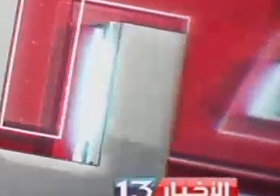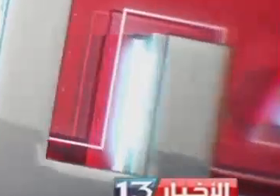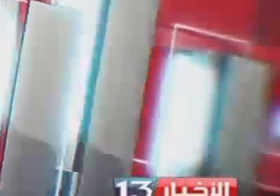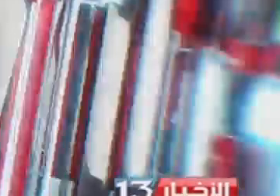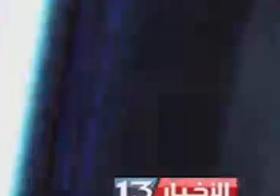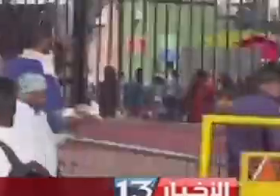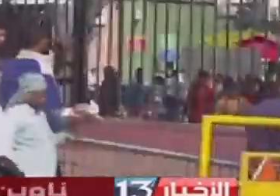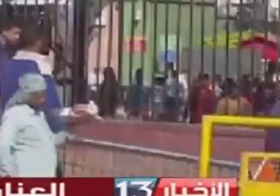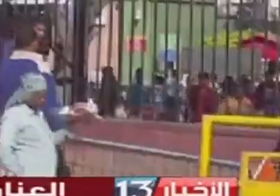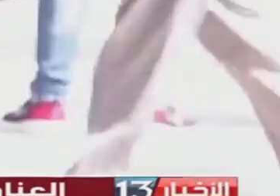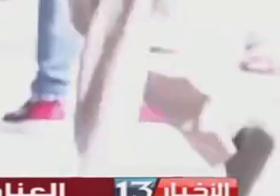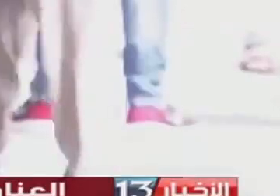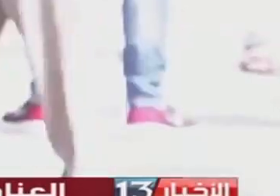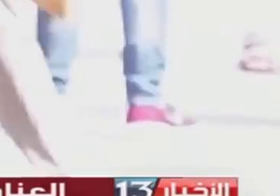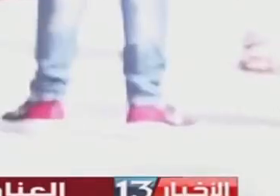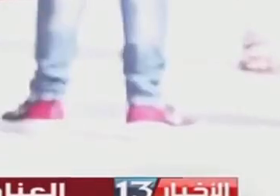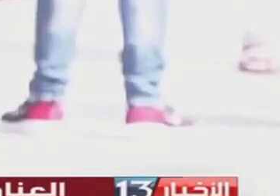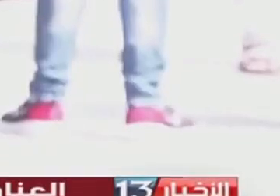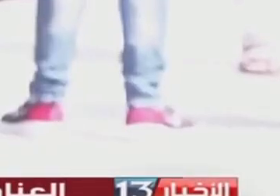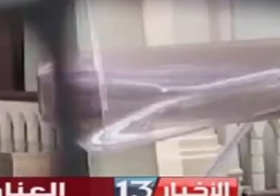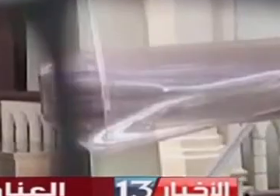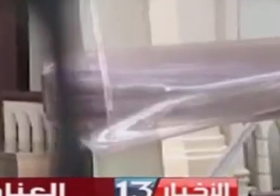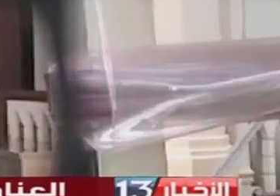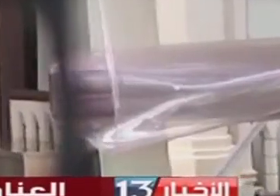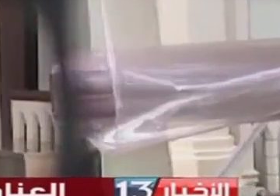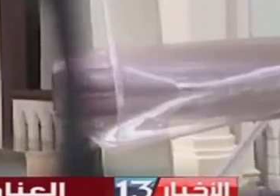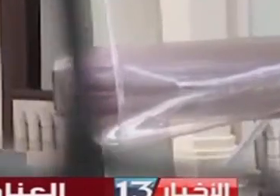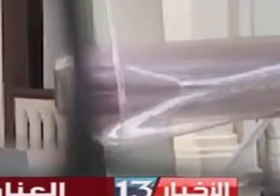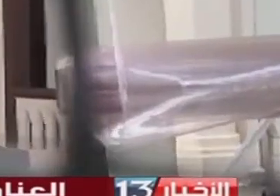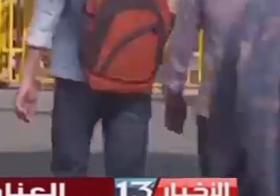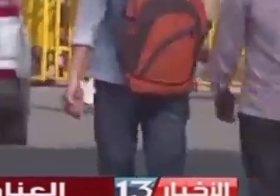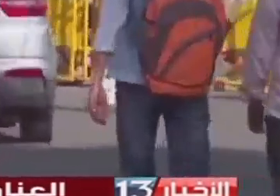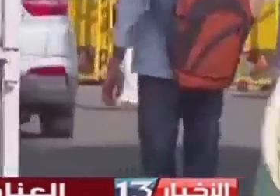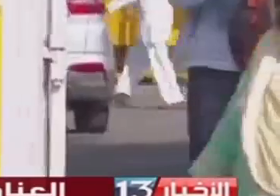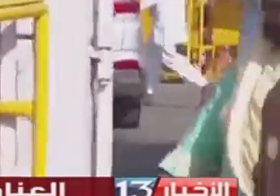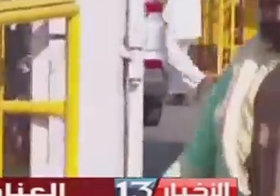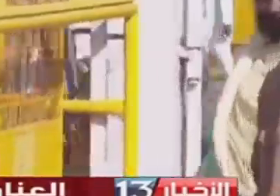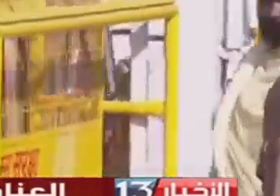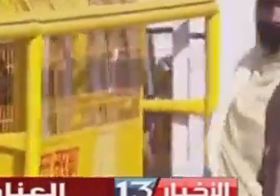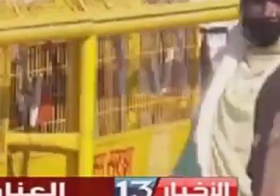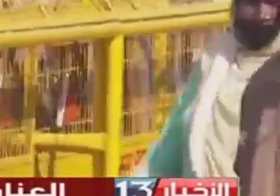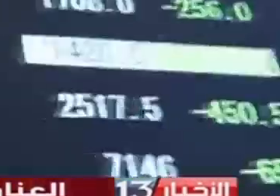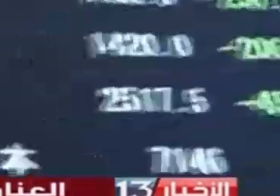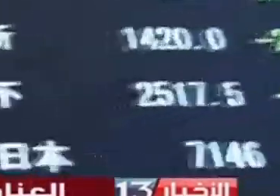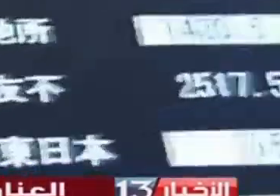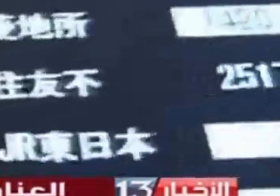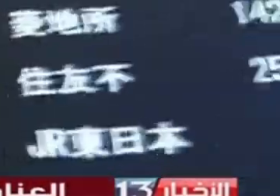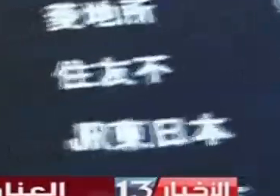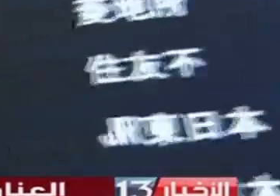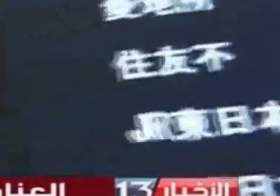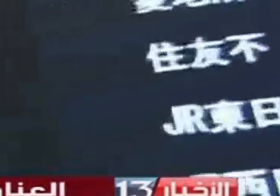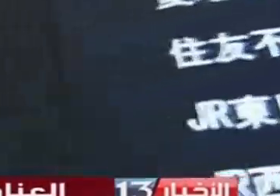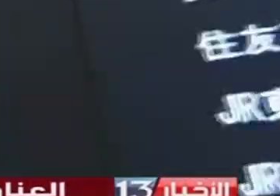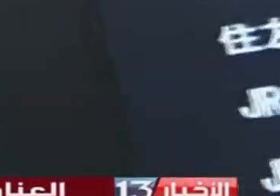كورونا يسفر عن وفاه اكثر من اربعه الاف شخص واصابه ما لا يقل عن مائه الف عبر العالم الى حد الان و يتسبب في انهيار